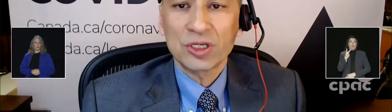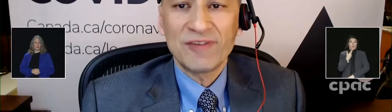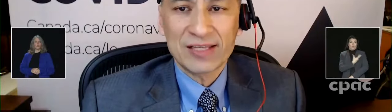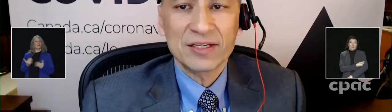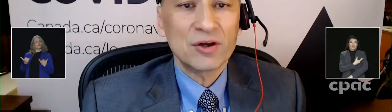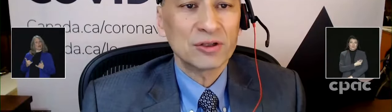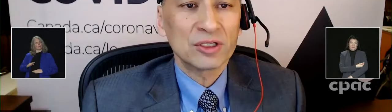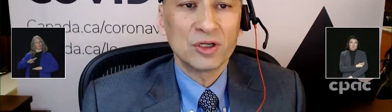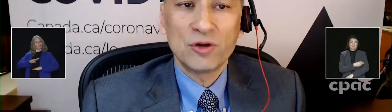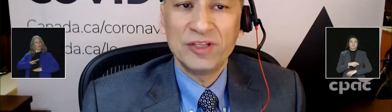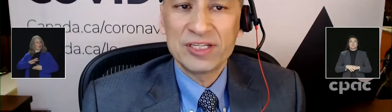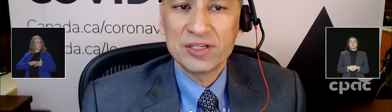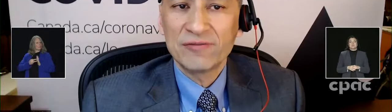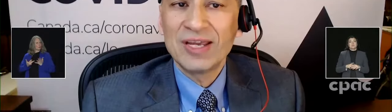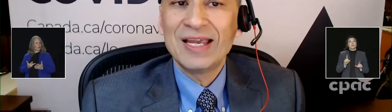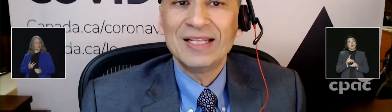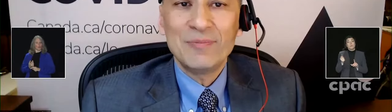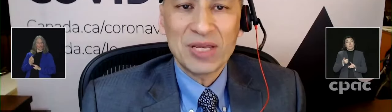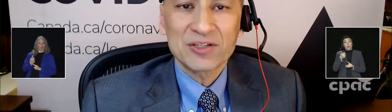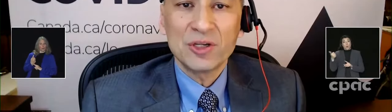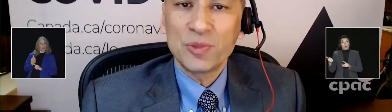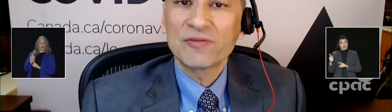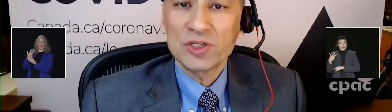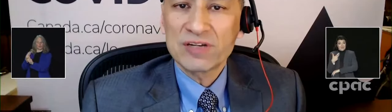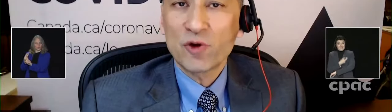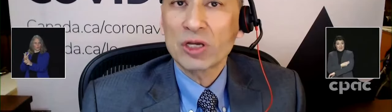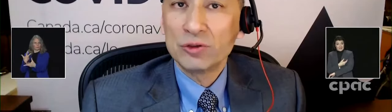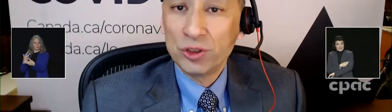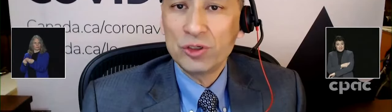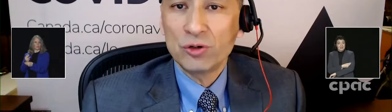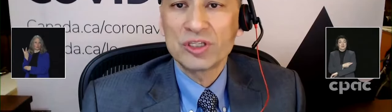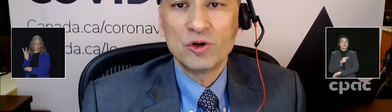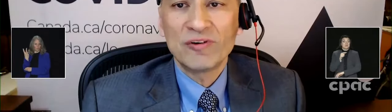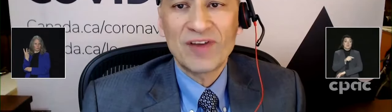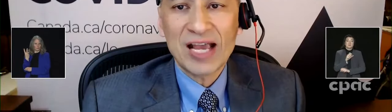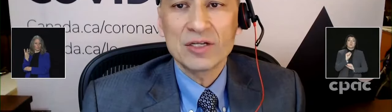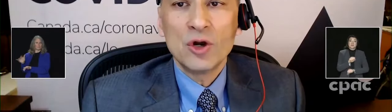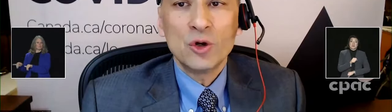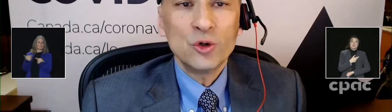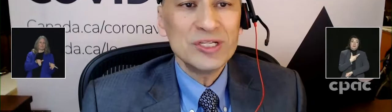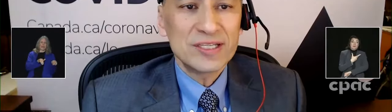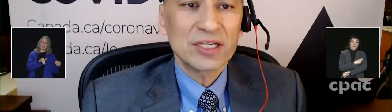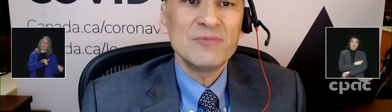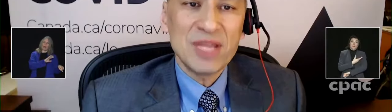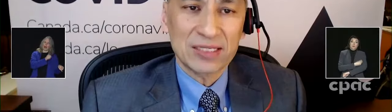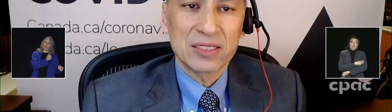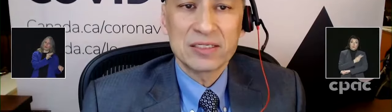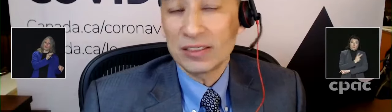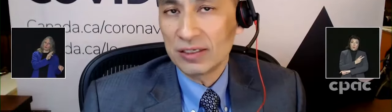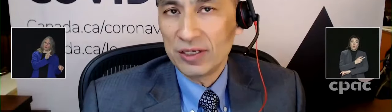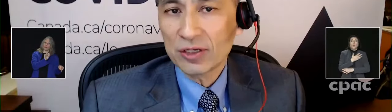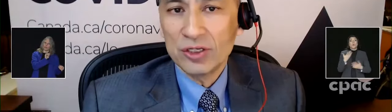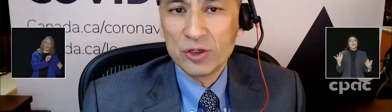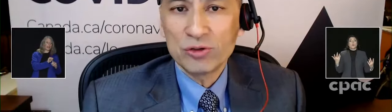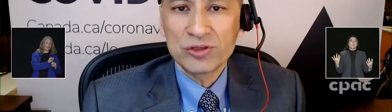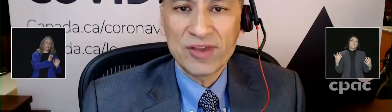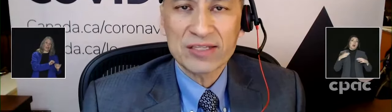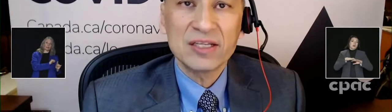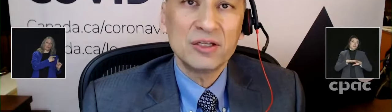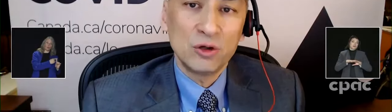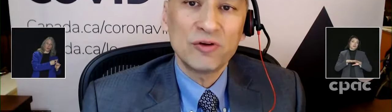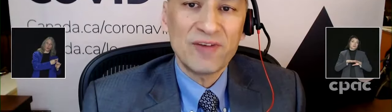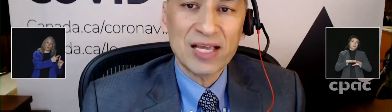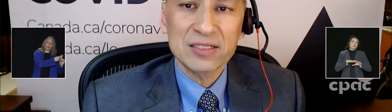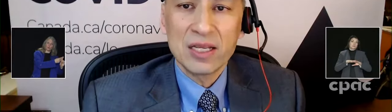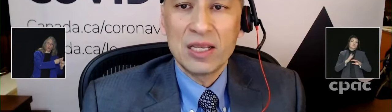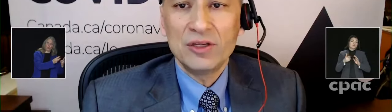les autres vaccins contre le COVID-19, les personnes peuvent recevoir 2 doses de Novavax ou une série mixte, c'est-à-dire une dose de